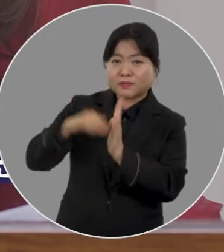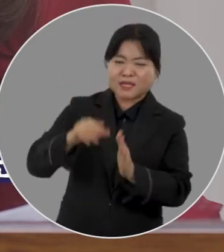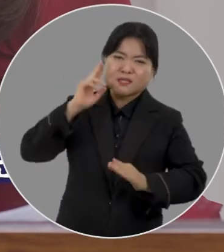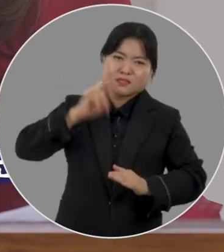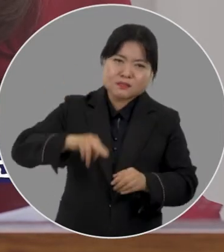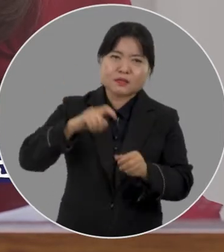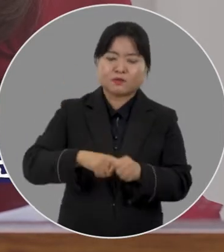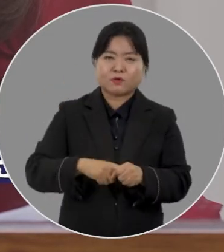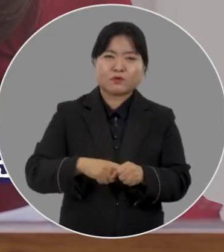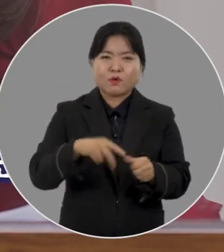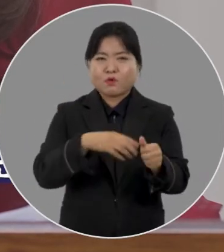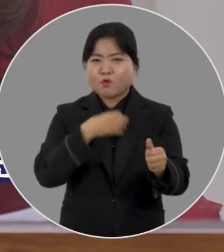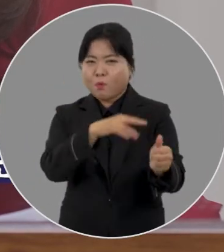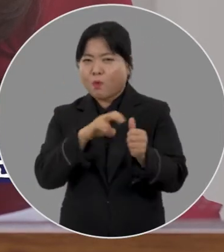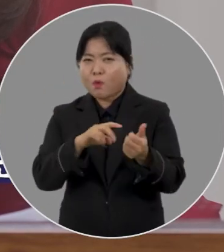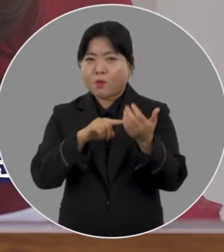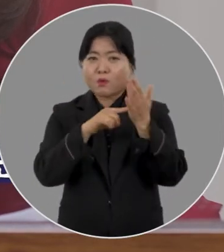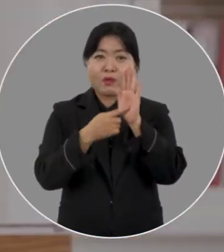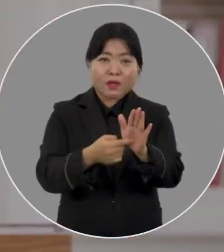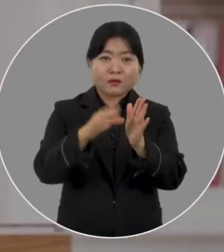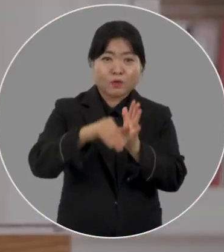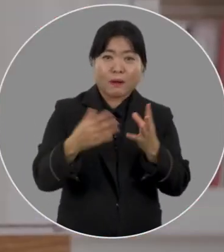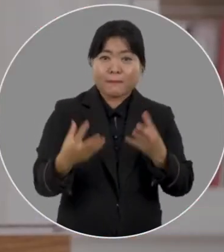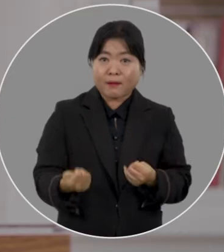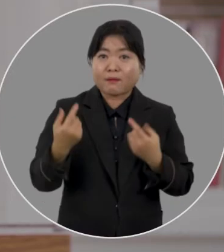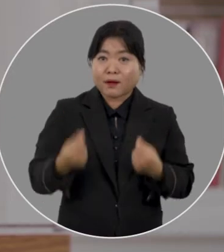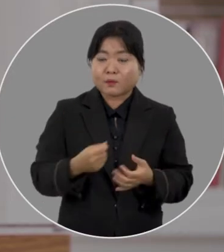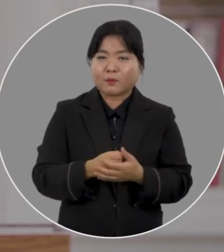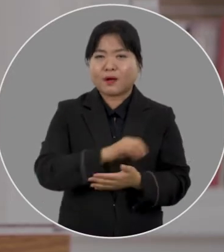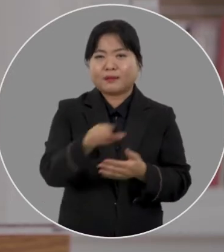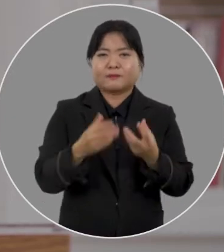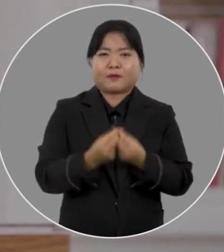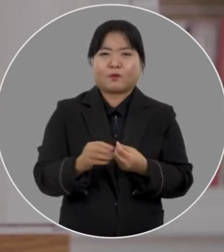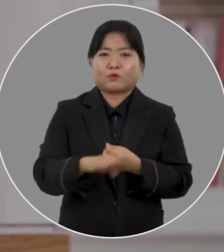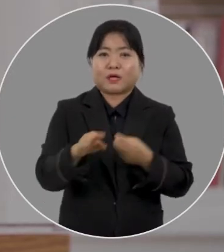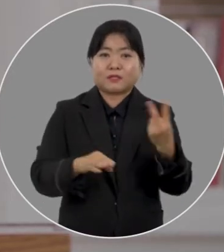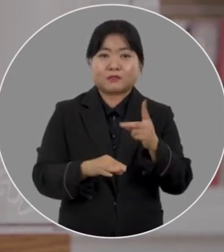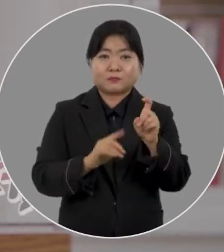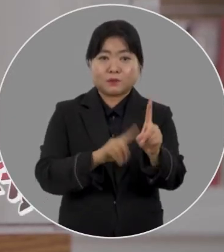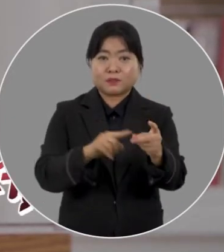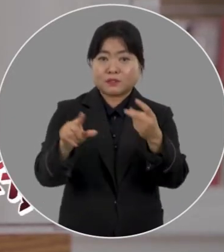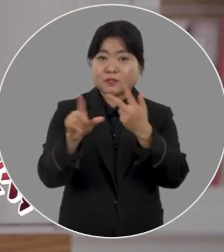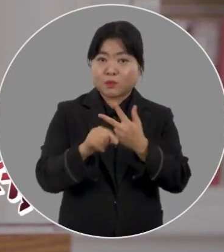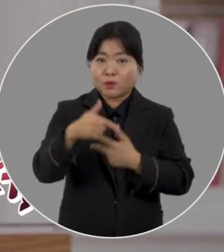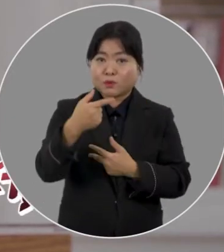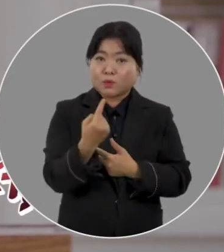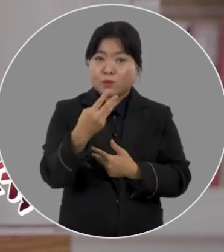극단적인 혐오로 나타나는 경우가 굉장히 많은 것 같고요. 한 예로 우리가 2011년 7월에